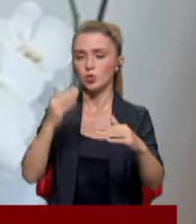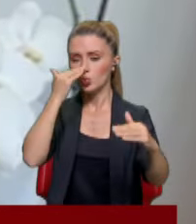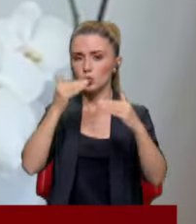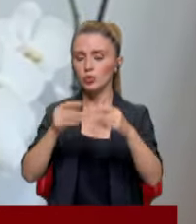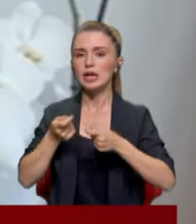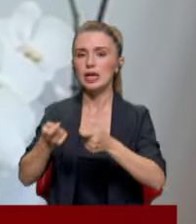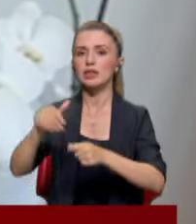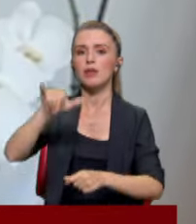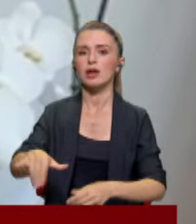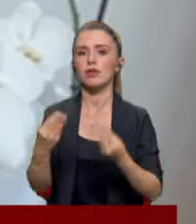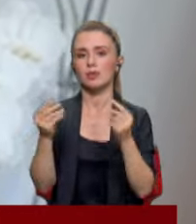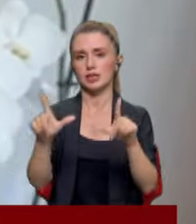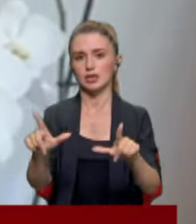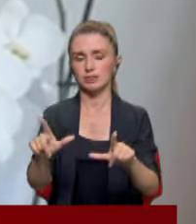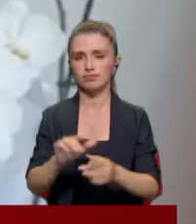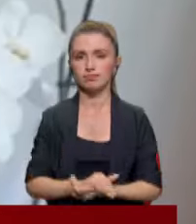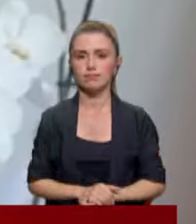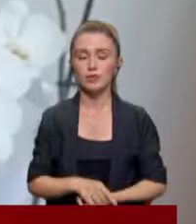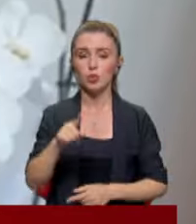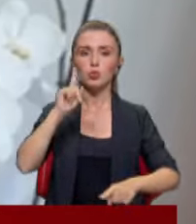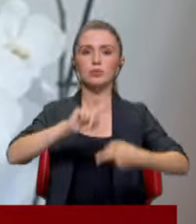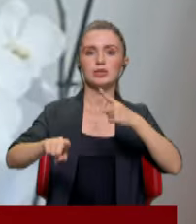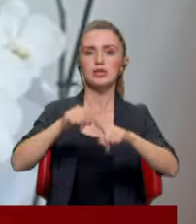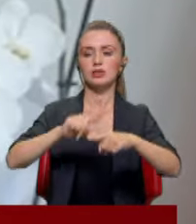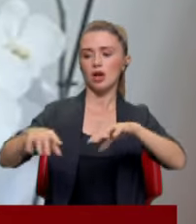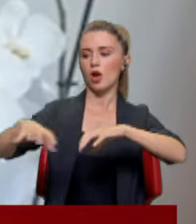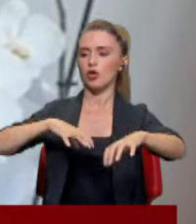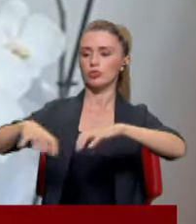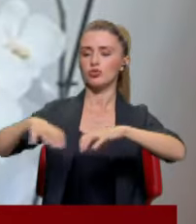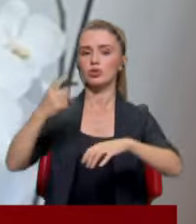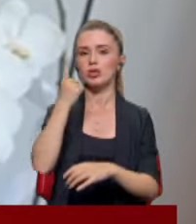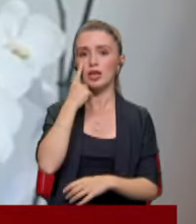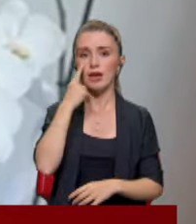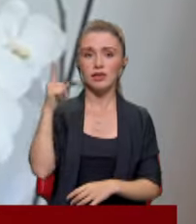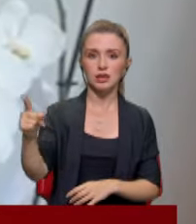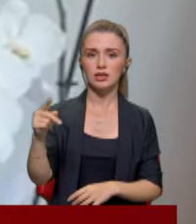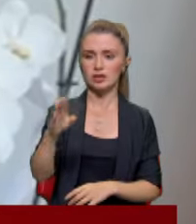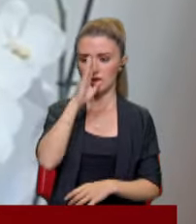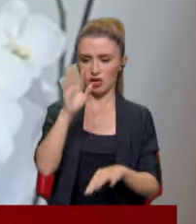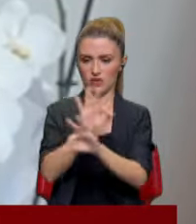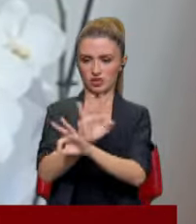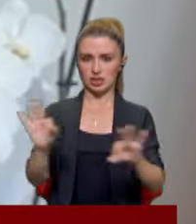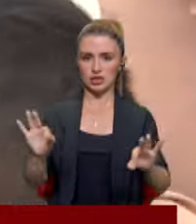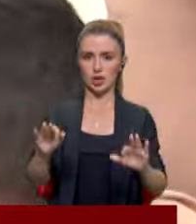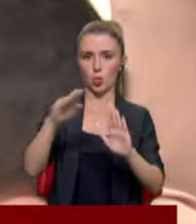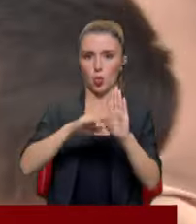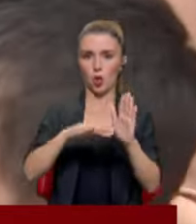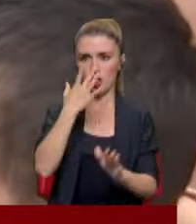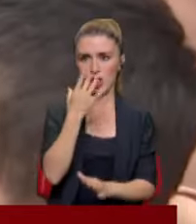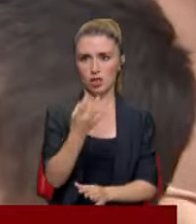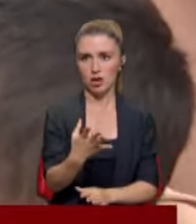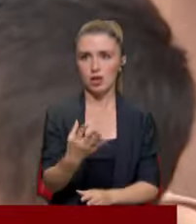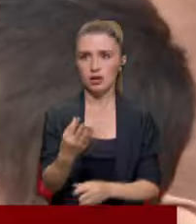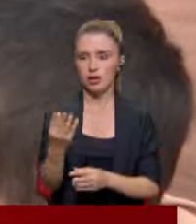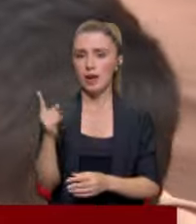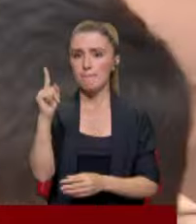hakkına sahip olması gerekir. Bu tür siyasi ayrımcılıklar devletin tarafsızlık ilkesini zedeler. Bir besleme,